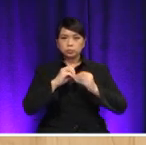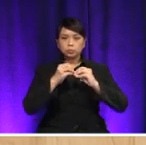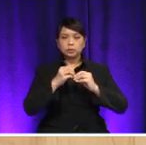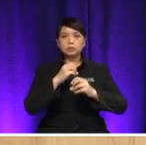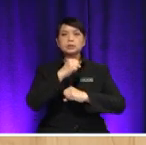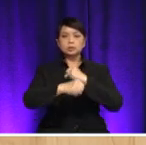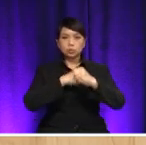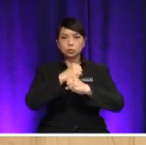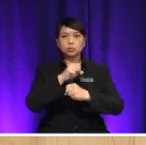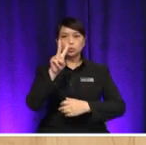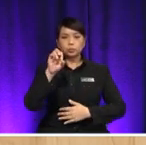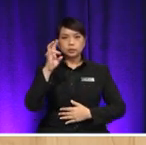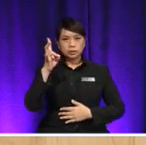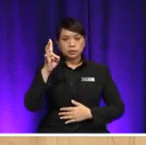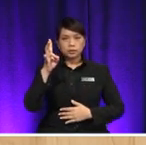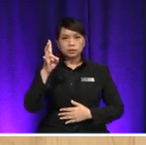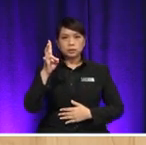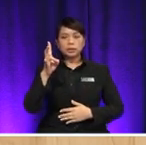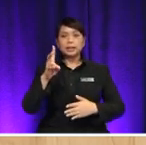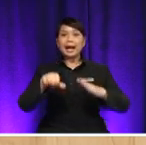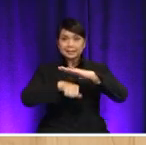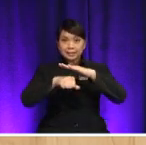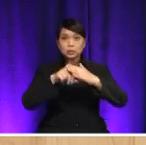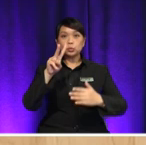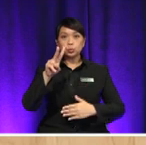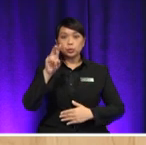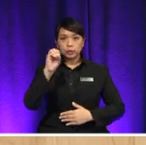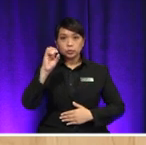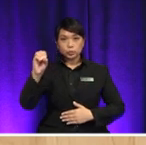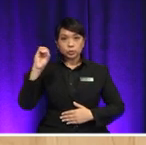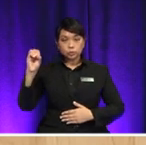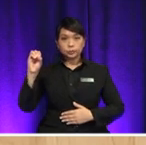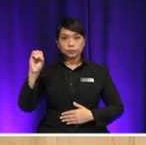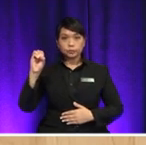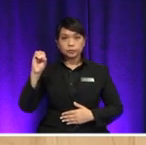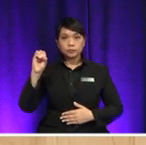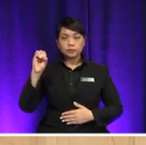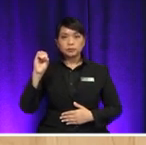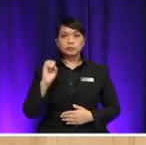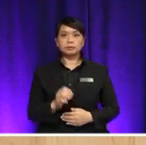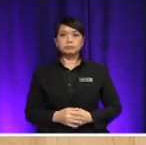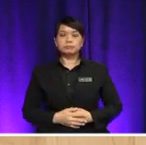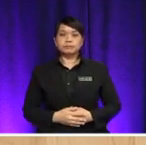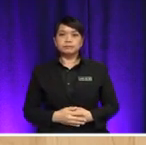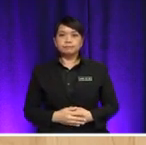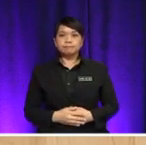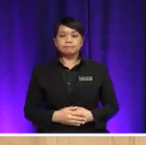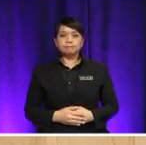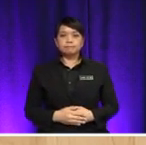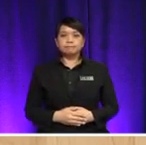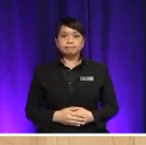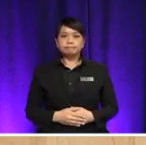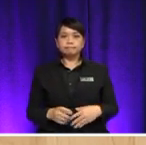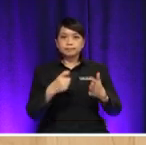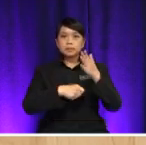2017 berasaskan tahun 2000 yaitu kalau kita harga beda atau harga pada